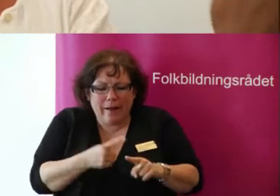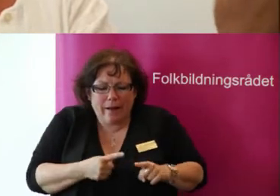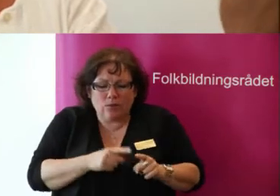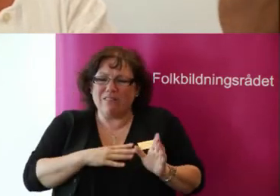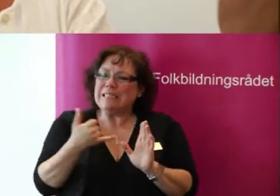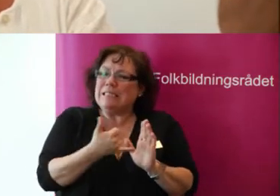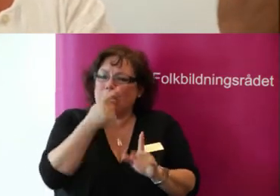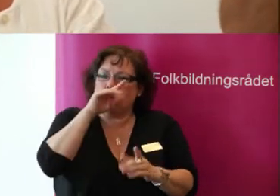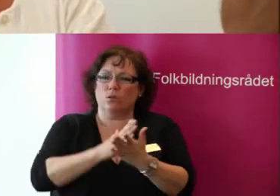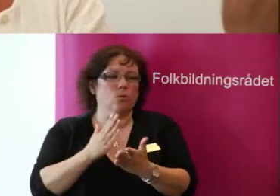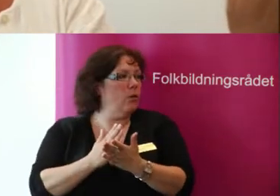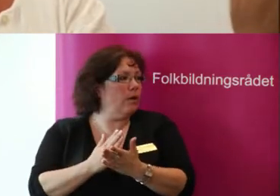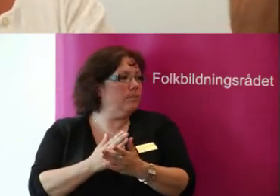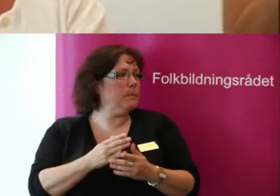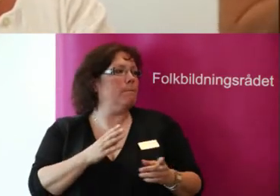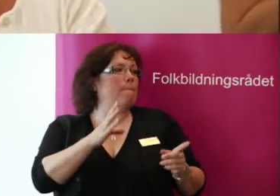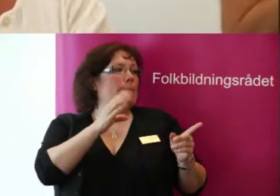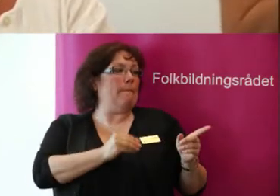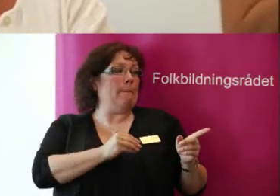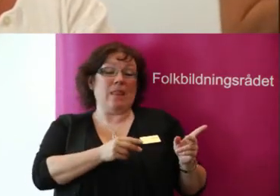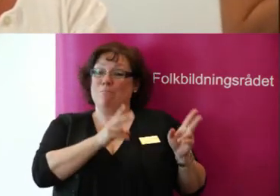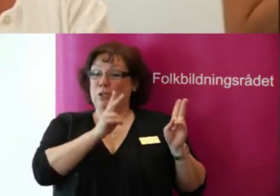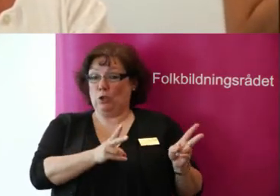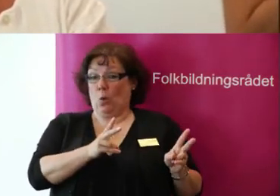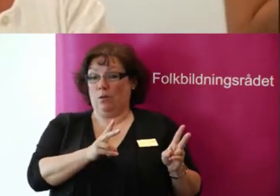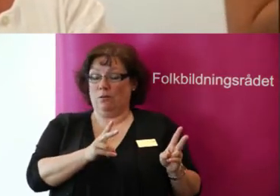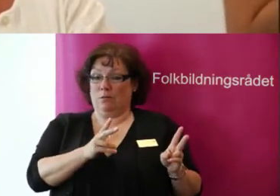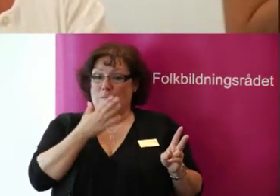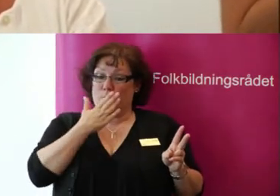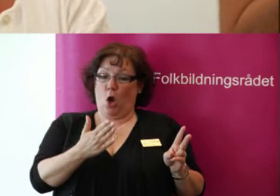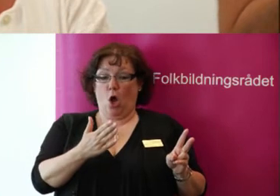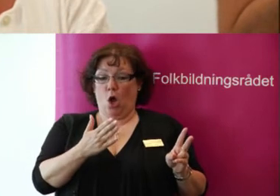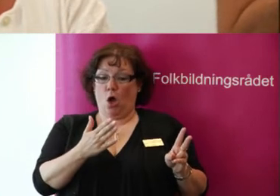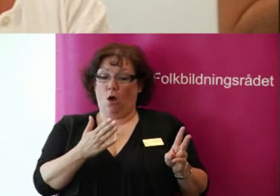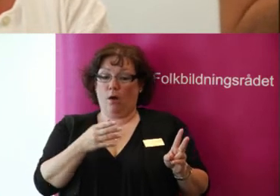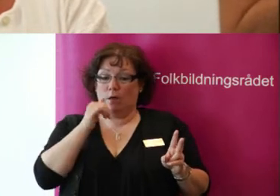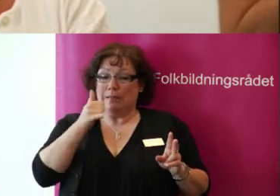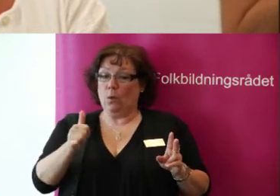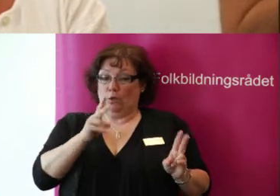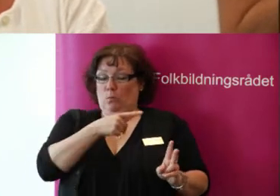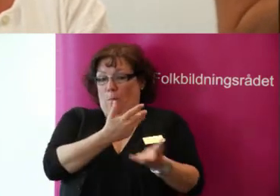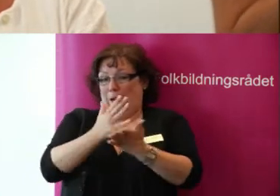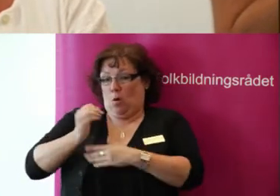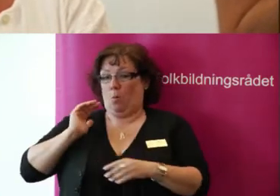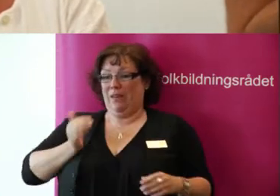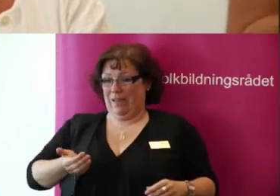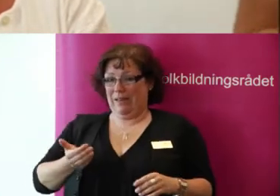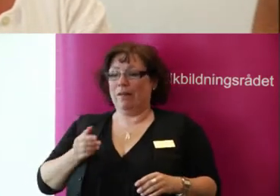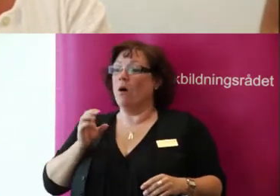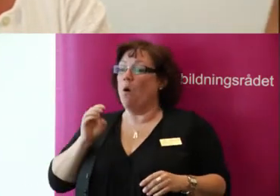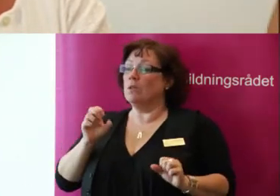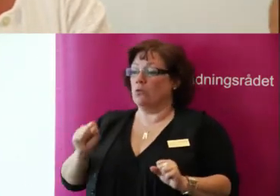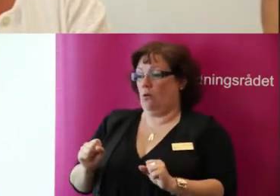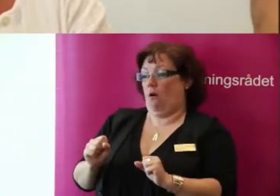folkhögskolan består av. Men för att en sån här solskenshistoria som du berättar om inledningsvis här ska få effekt så behövs det också forskning. Hur ser det ut